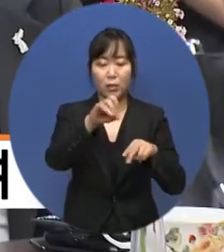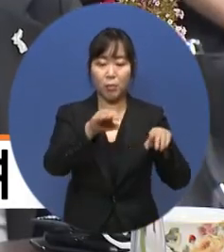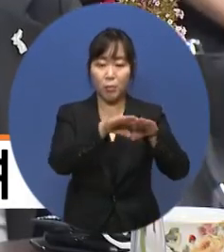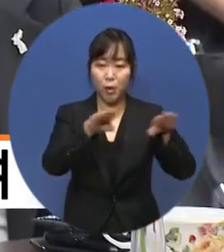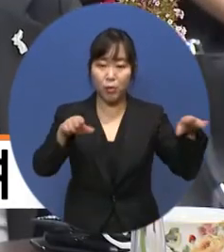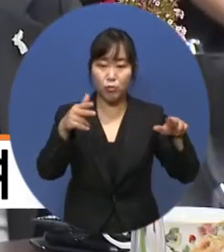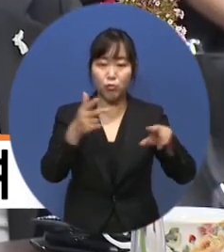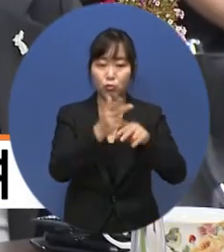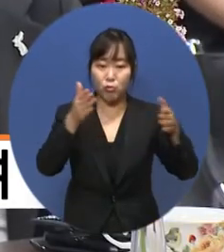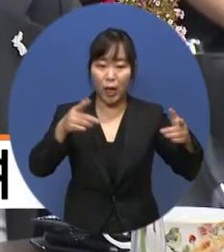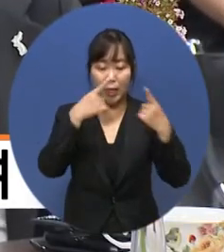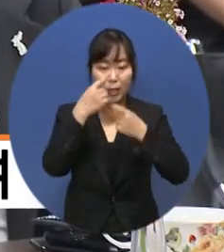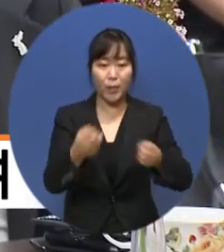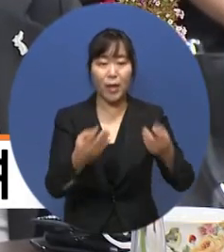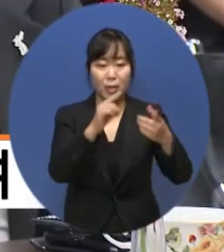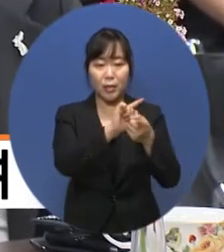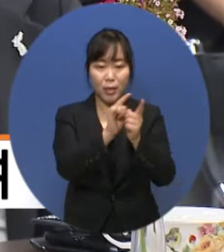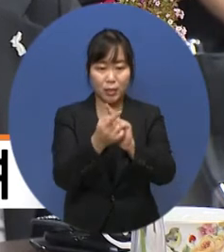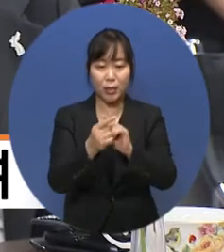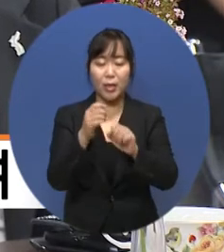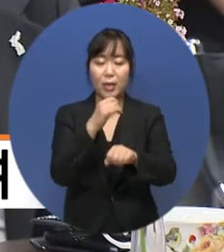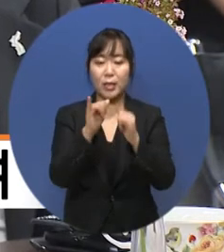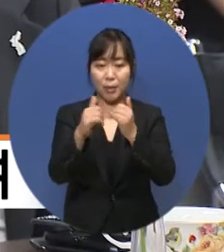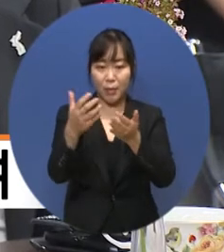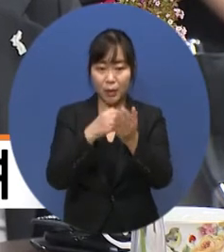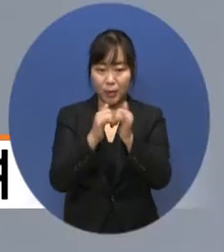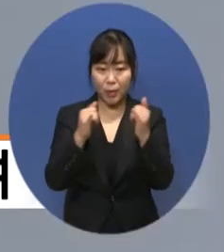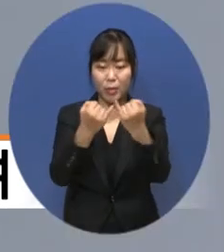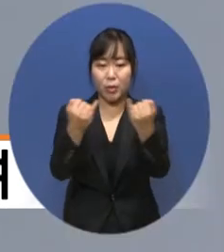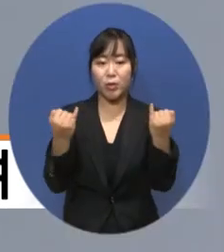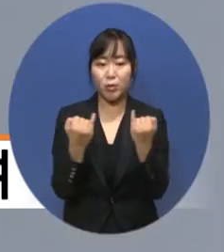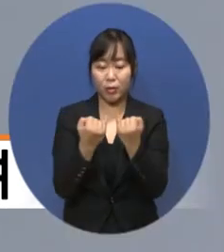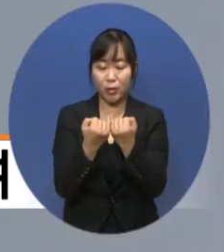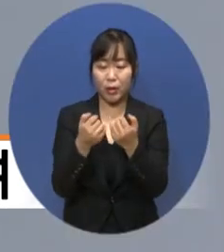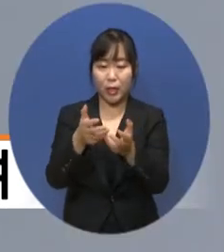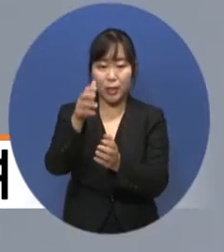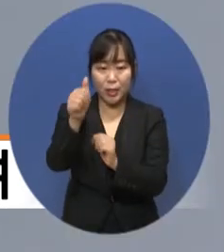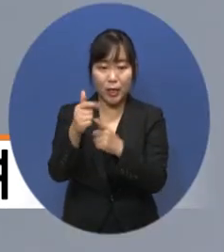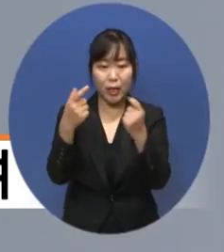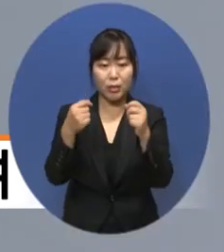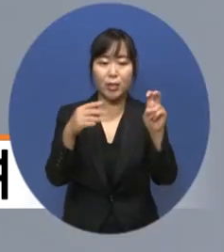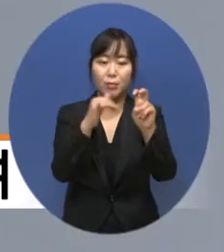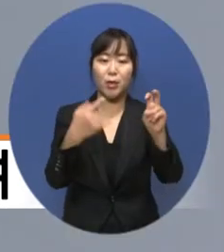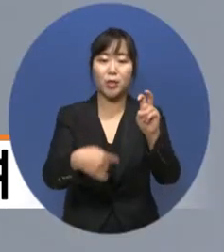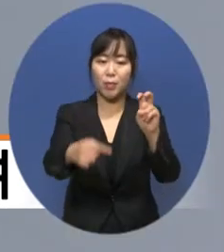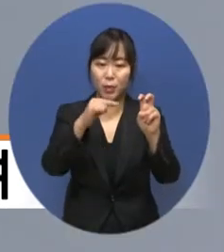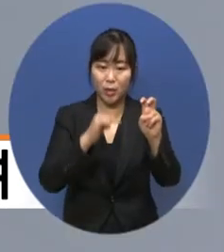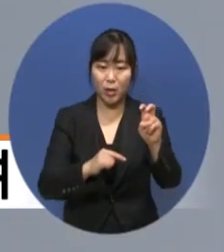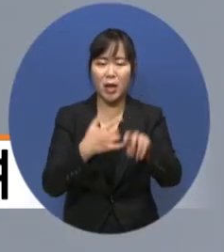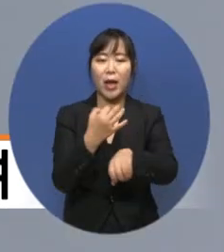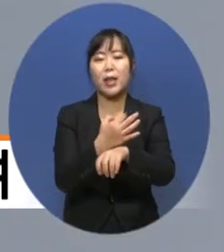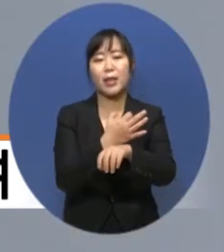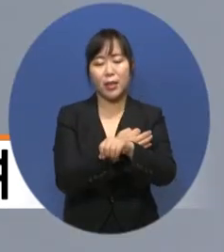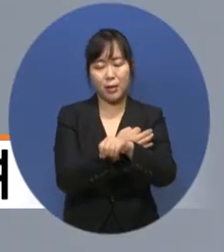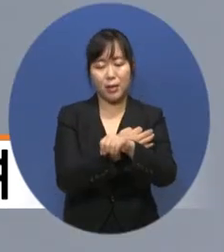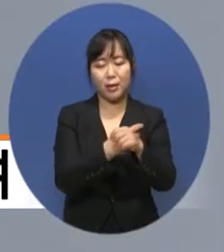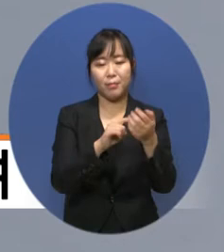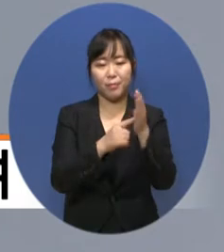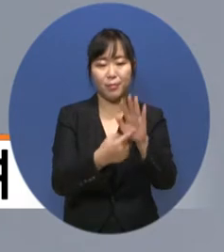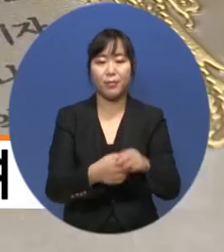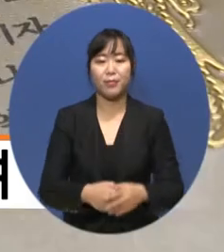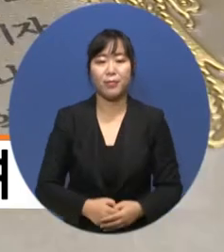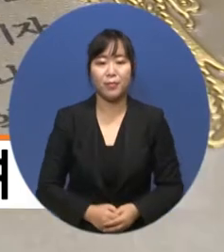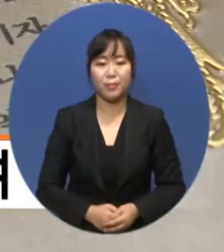양성평등주간 기념행사를 대신해 수상자와 여성단체장 등 20명이 참석한 가운데 간소하게